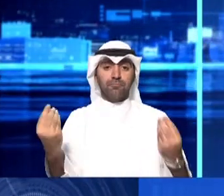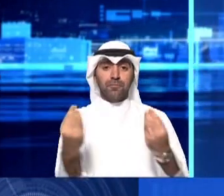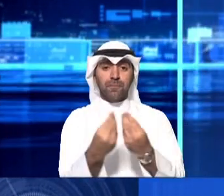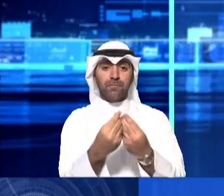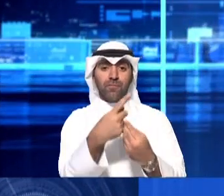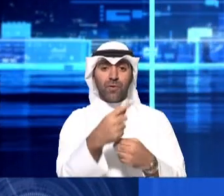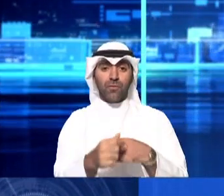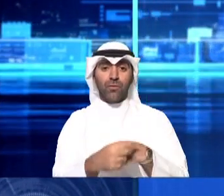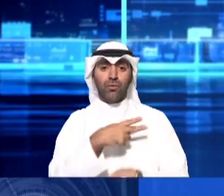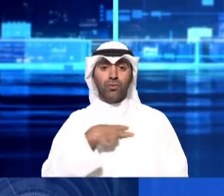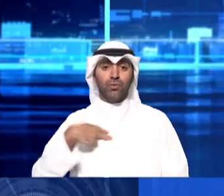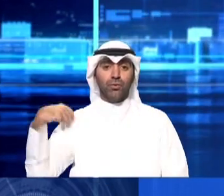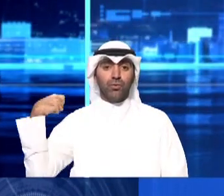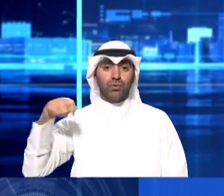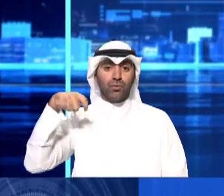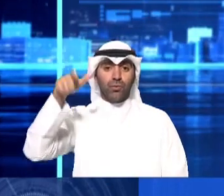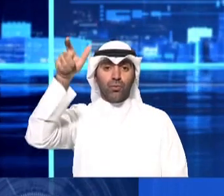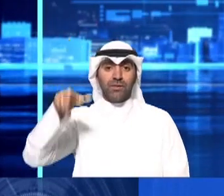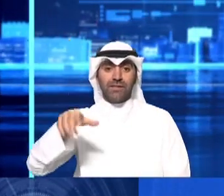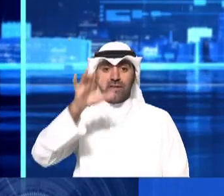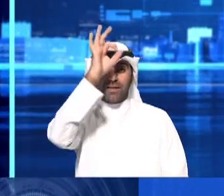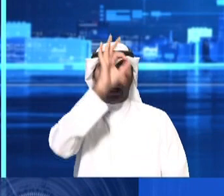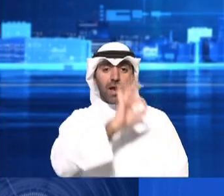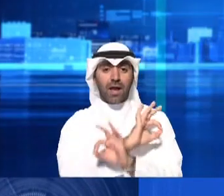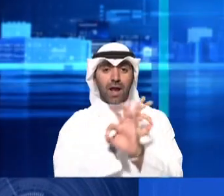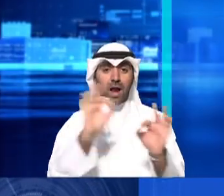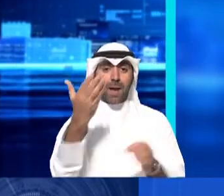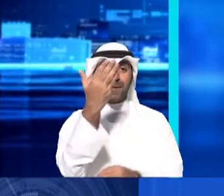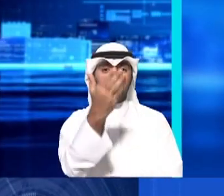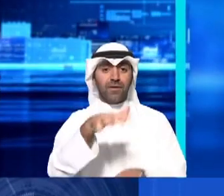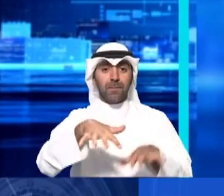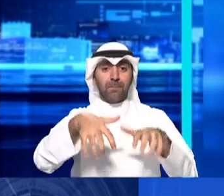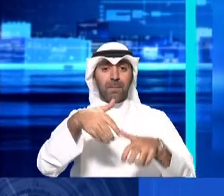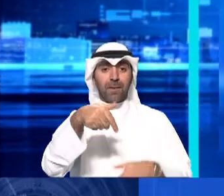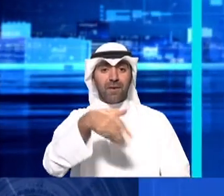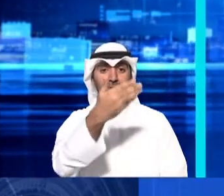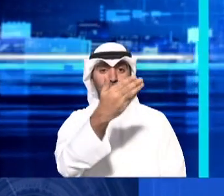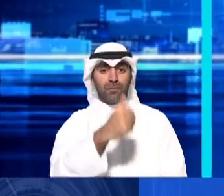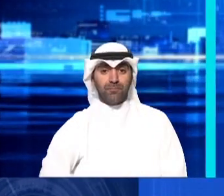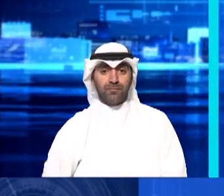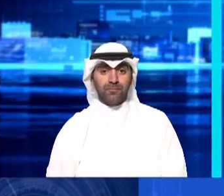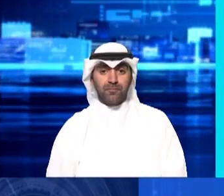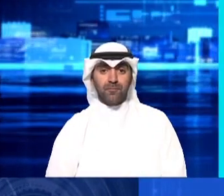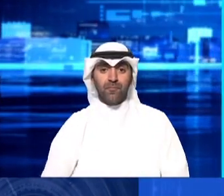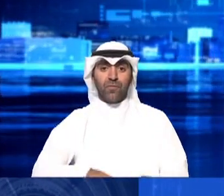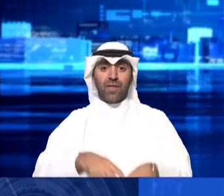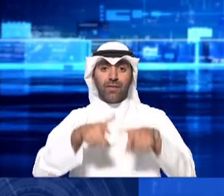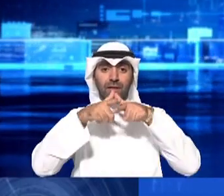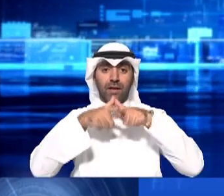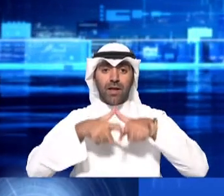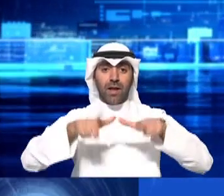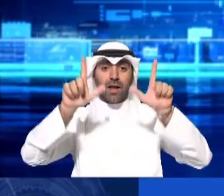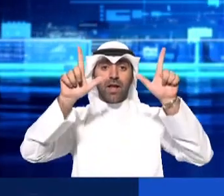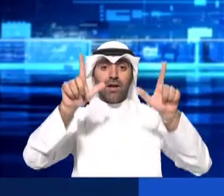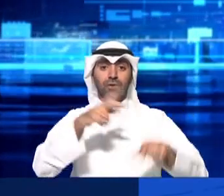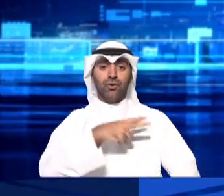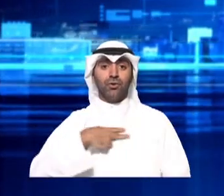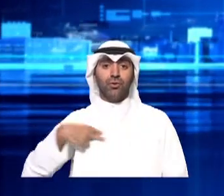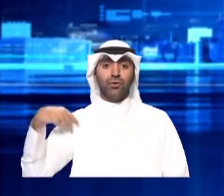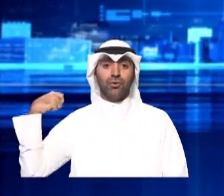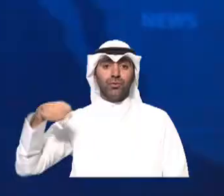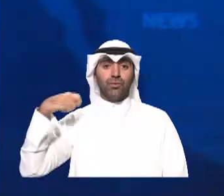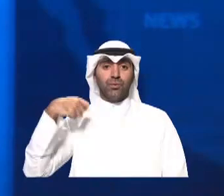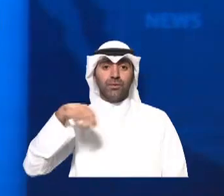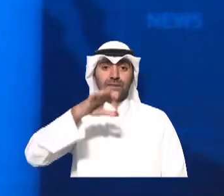أنس الصالح، وكبار القيادات العسكرية والأمنية. وأوضحت الداخلية أن الإدارة